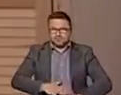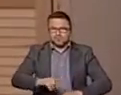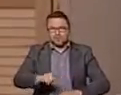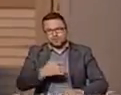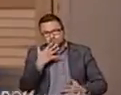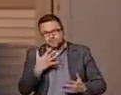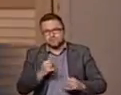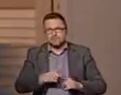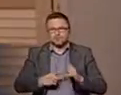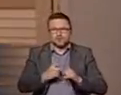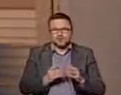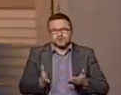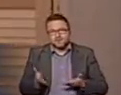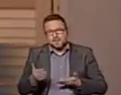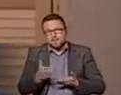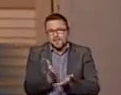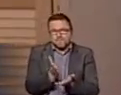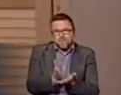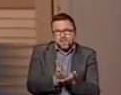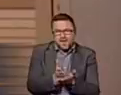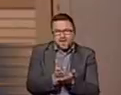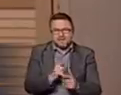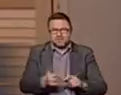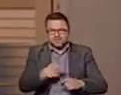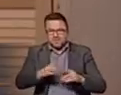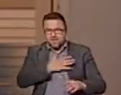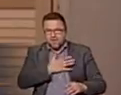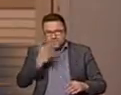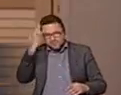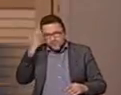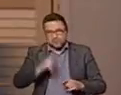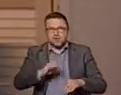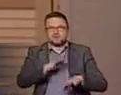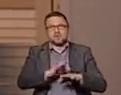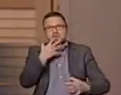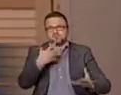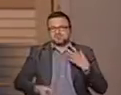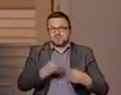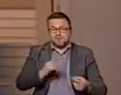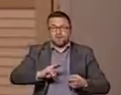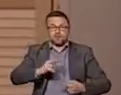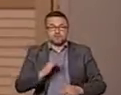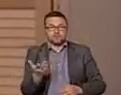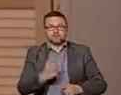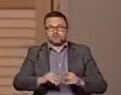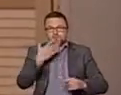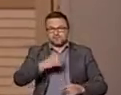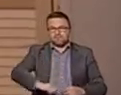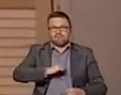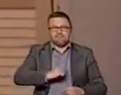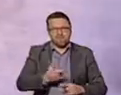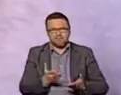tak ukradkiem pomagamy im, także one nie do końca są świadome, traktują to jako zabawę, ale jednocześnie jest to dla nich